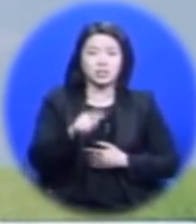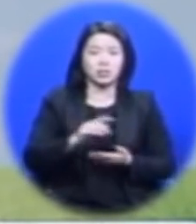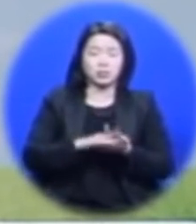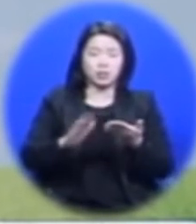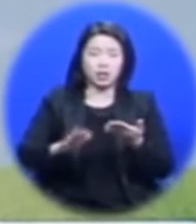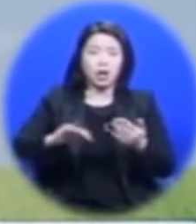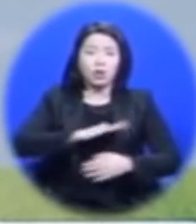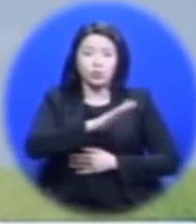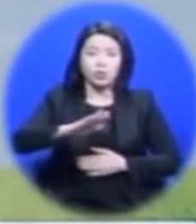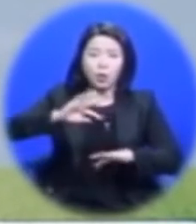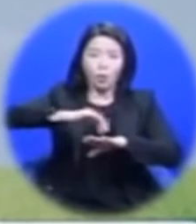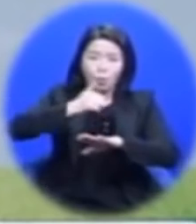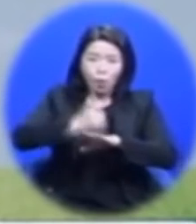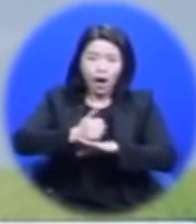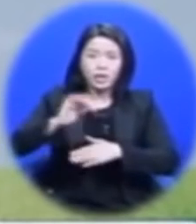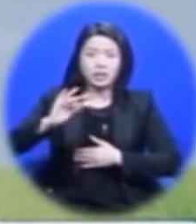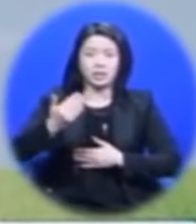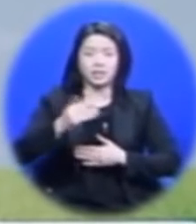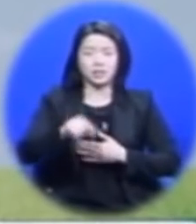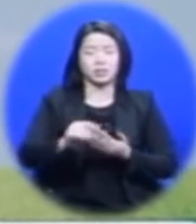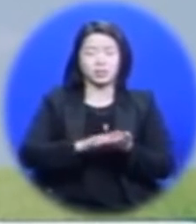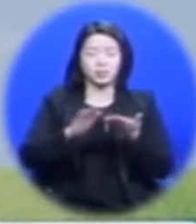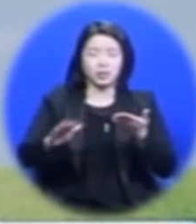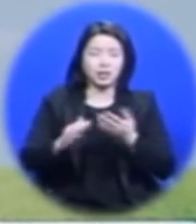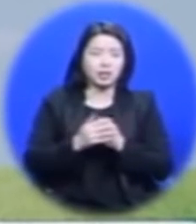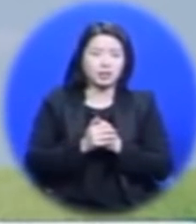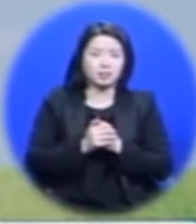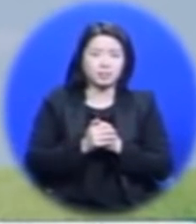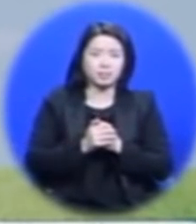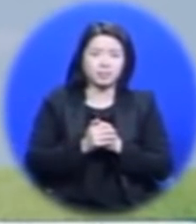우리의 왕이 되시는 거죠.